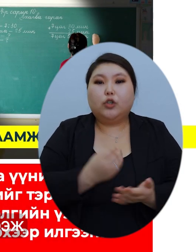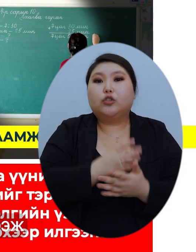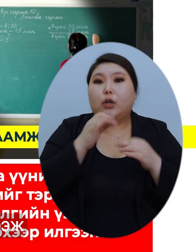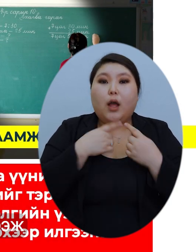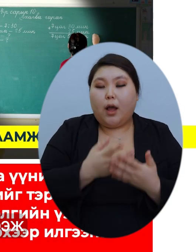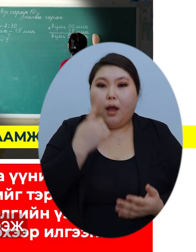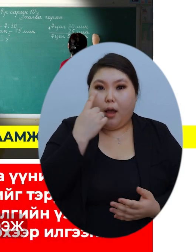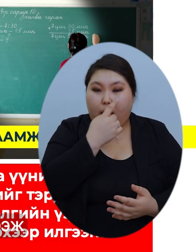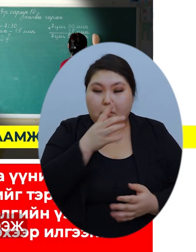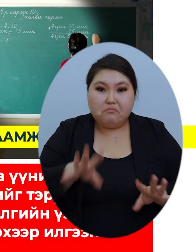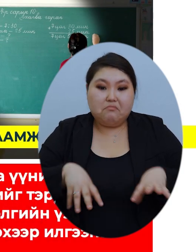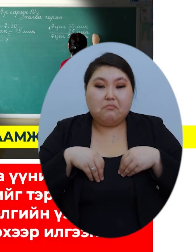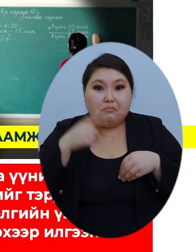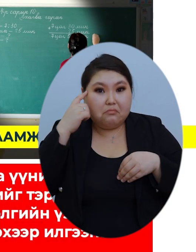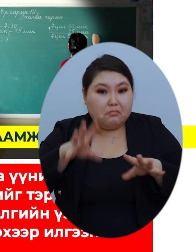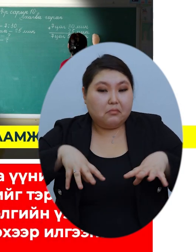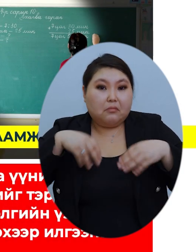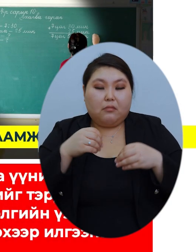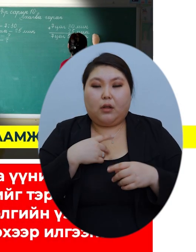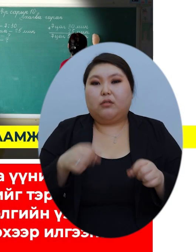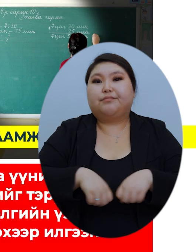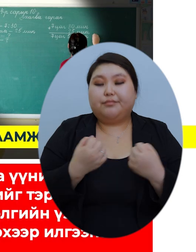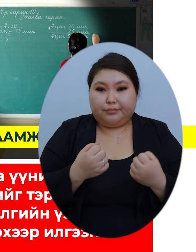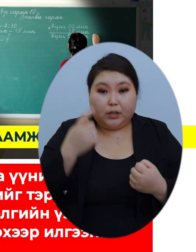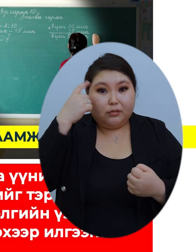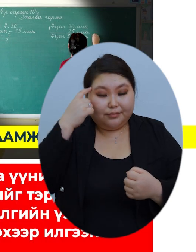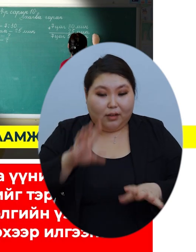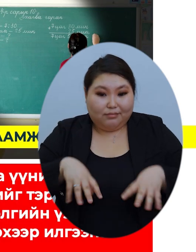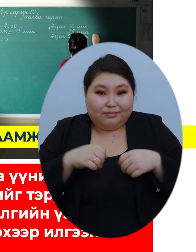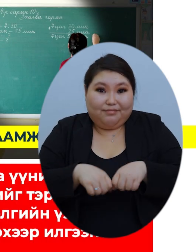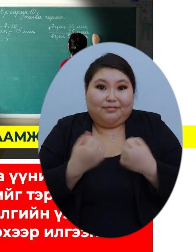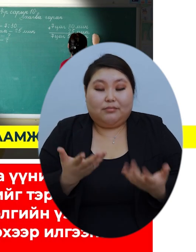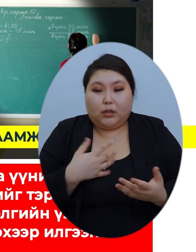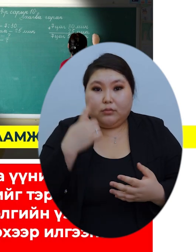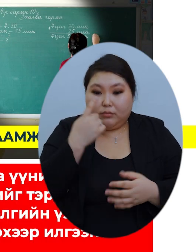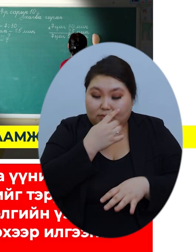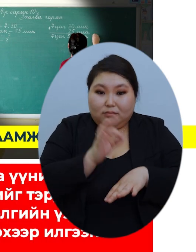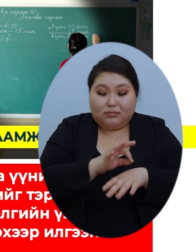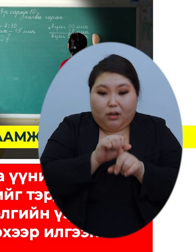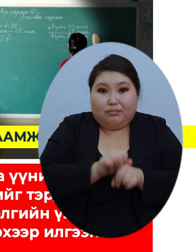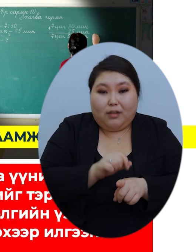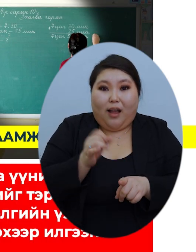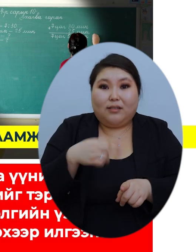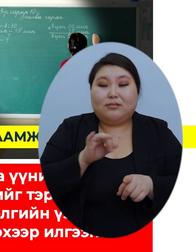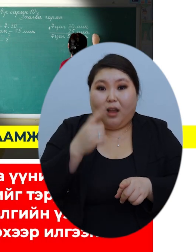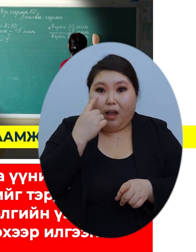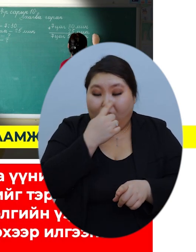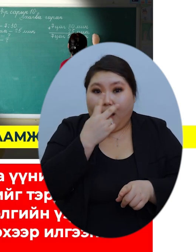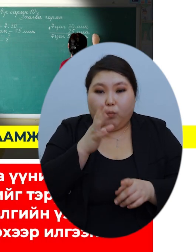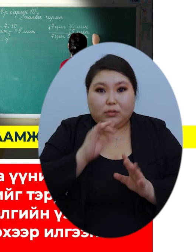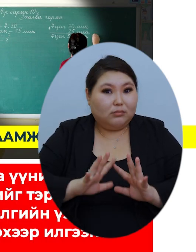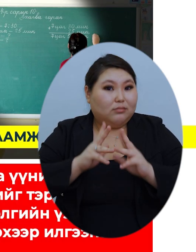хэлбэл харааны мэдрэлийг гэмтээж эхэлдэг. Нэгэнт гэмтсэн харааны мэдрэл буюу нүдний даралт өвчнөөс болж алдсан хараа нь